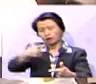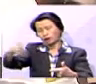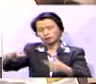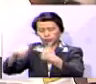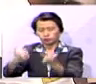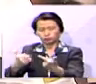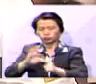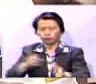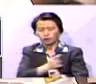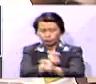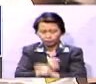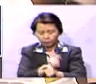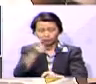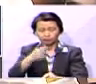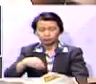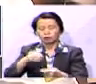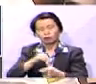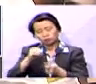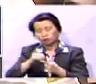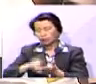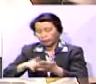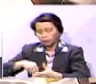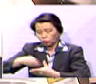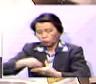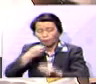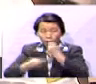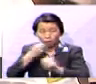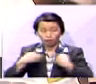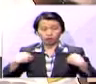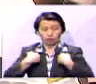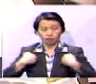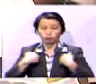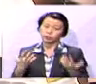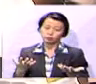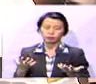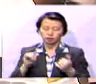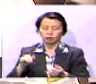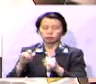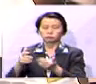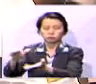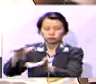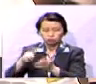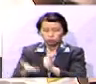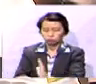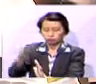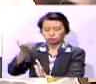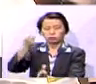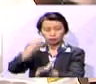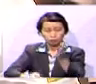untuk pengeluaran makanan haiwan dan sebagainya. Kerana salah satu penyumbang kepada kenaikan